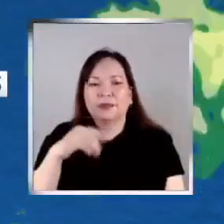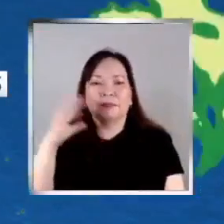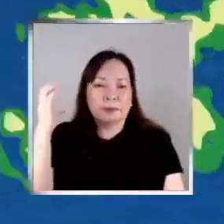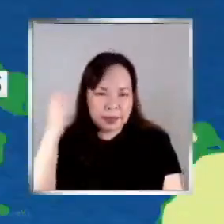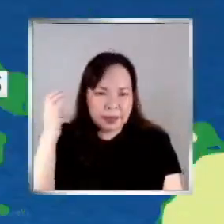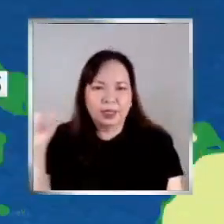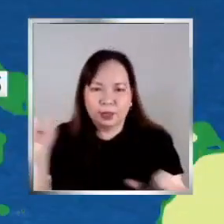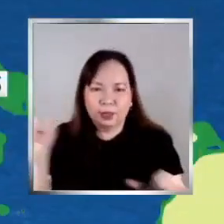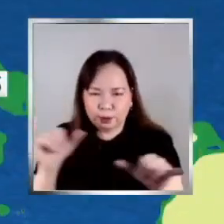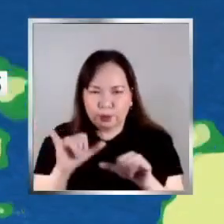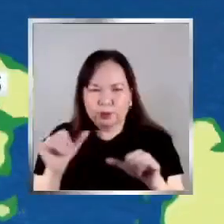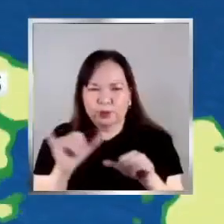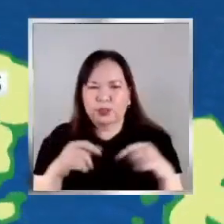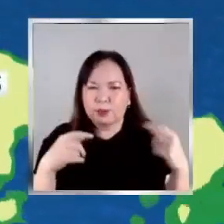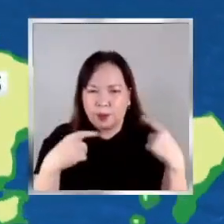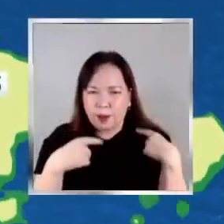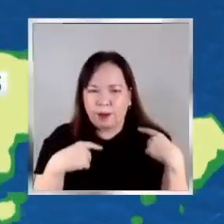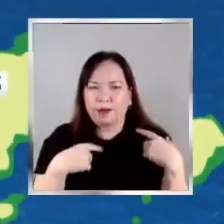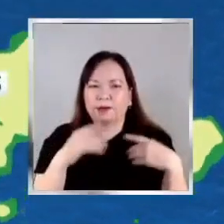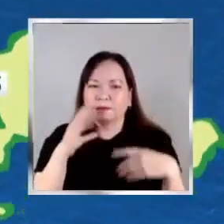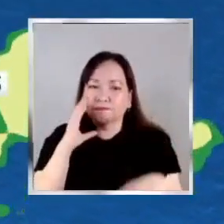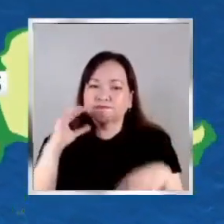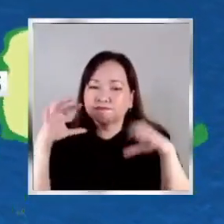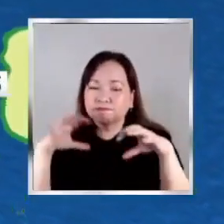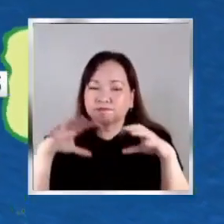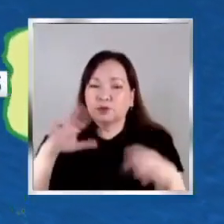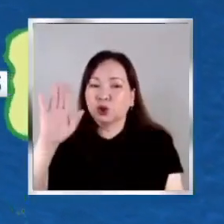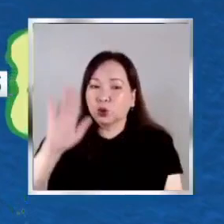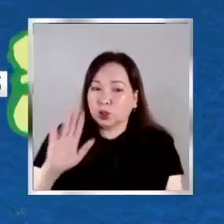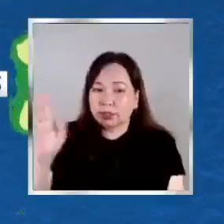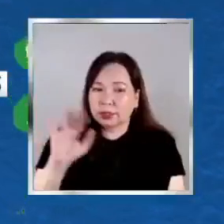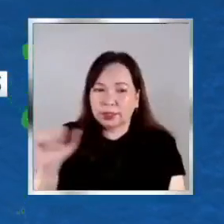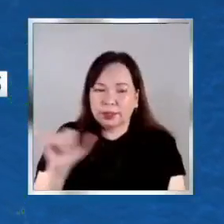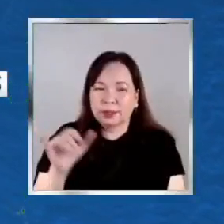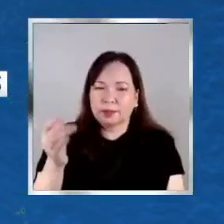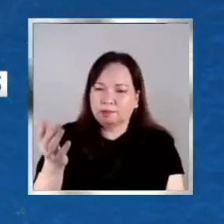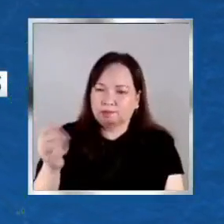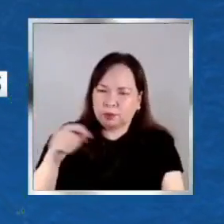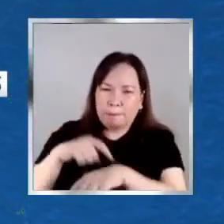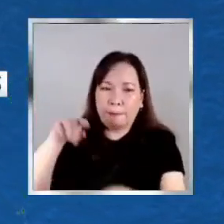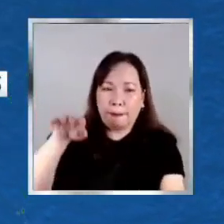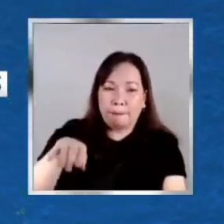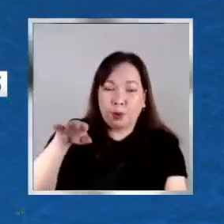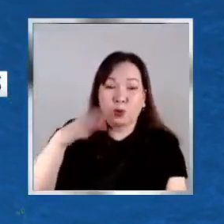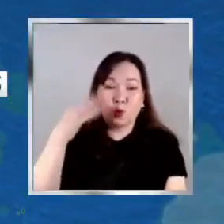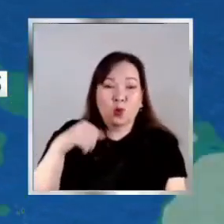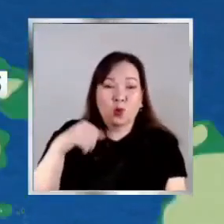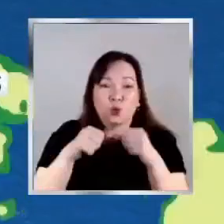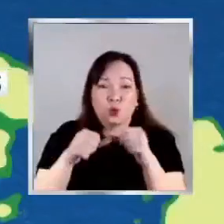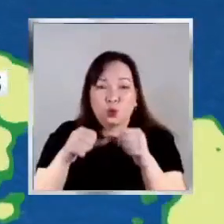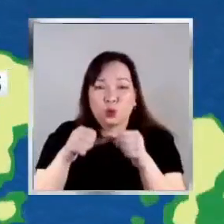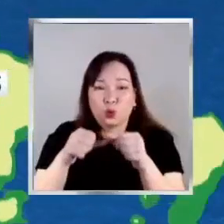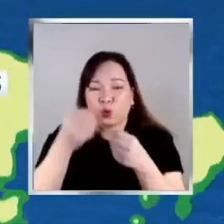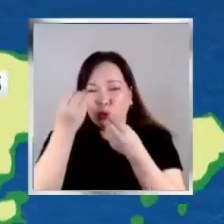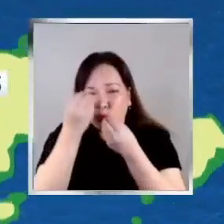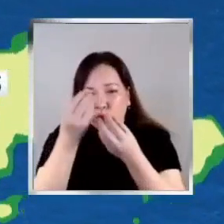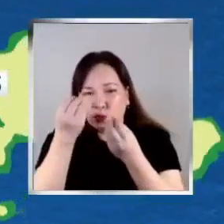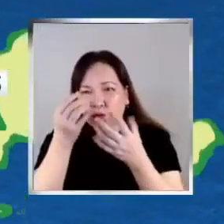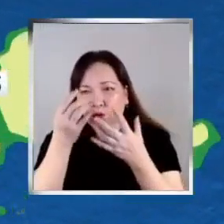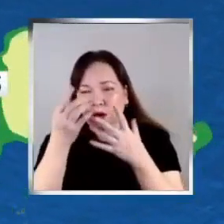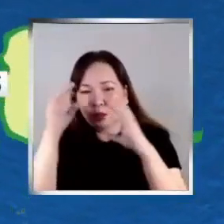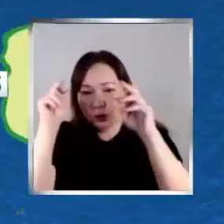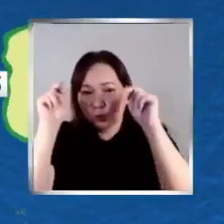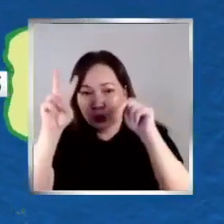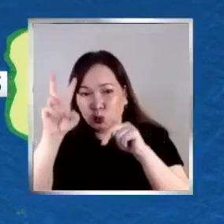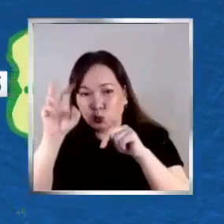panahon din ang mararanasan sa Linggo, lalo na sa hapon. Dahil tuloy-tuloy ang pag-ulan, maging I am ready sa banta